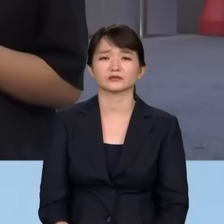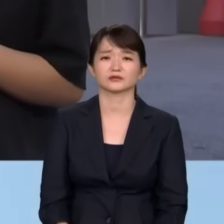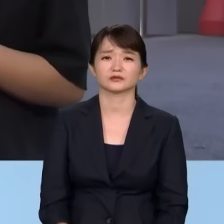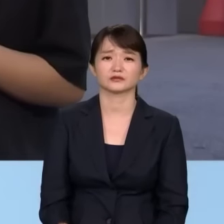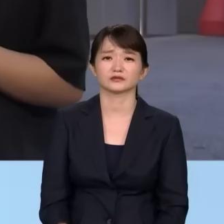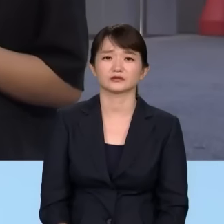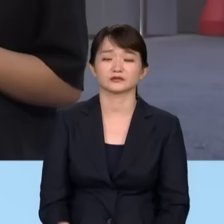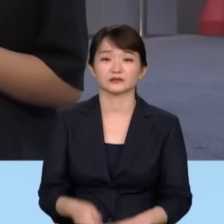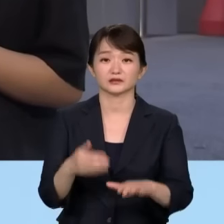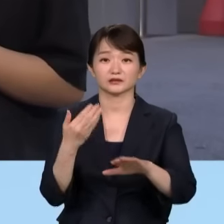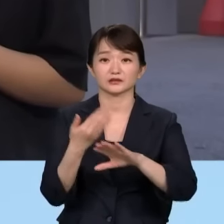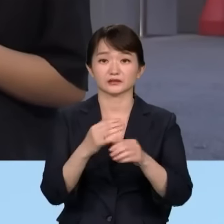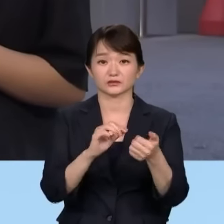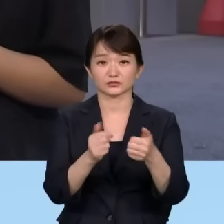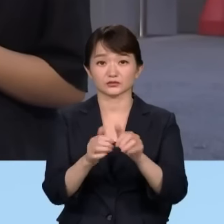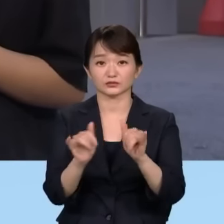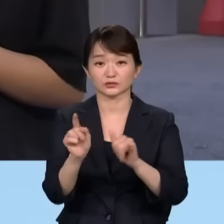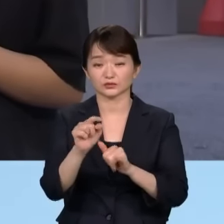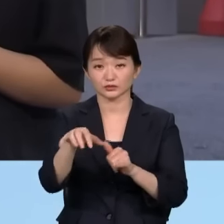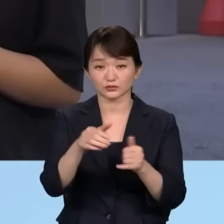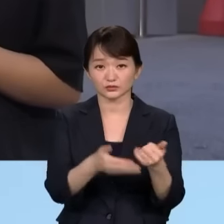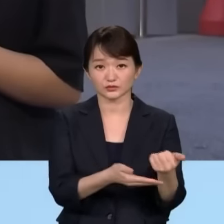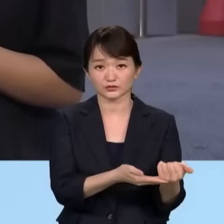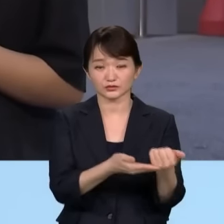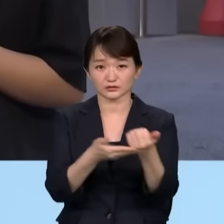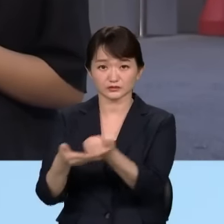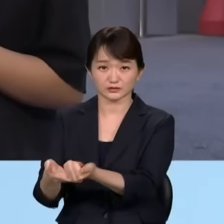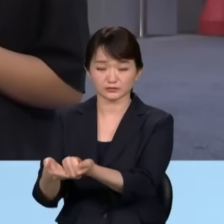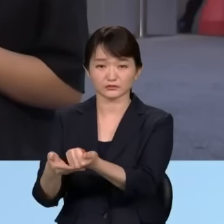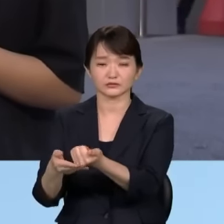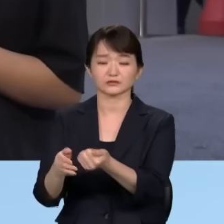네, 다른 희생자들은 어디에 안치되어 있습니까?